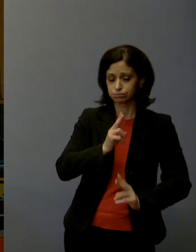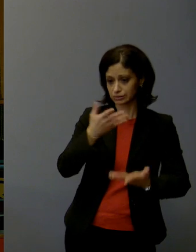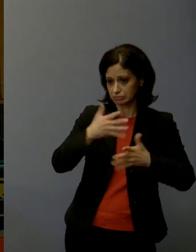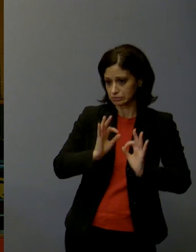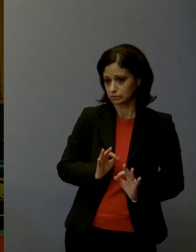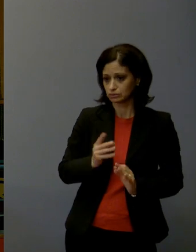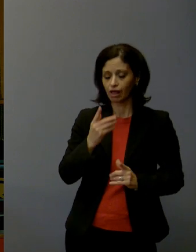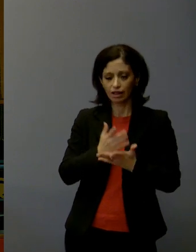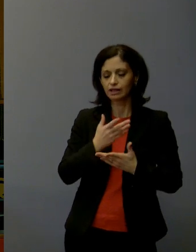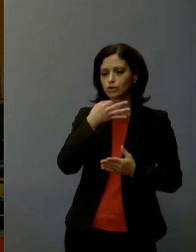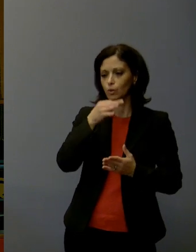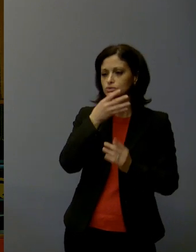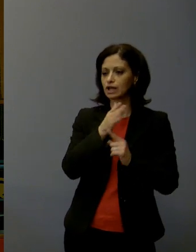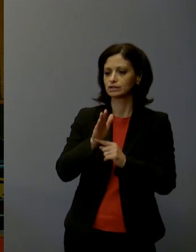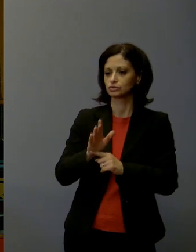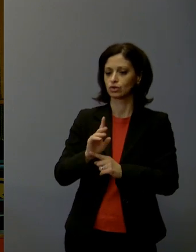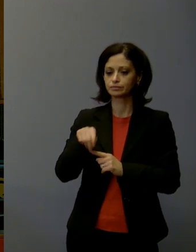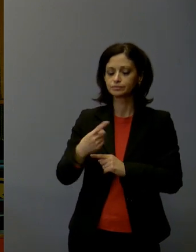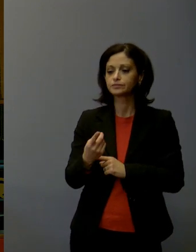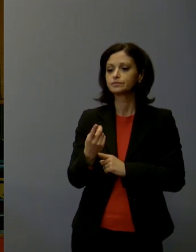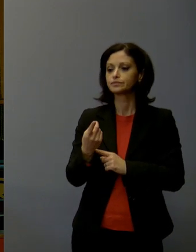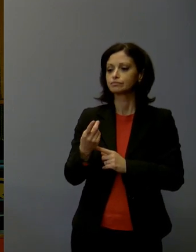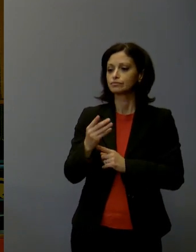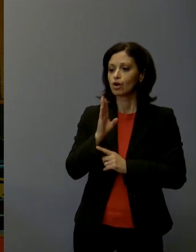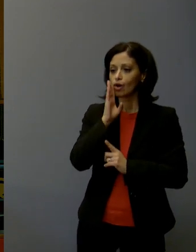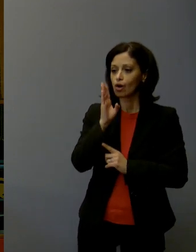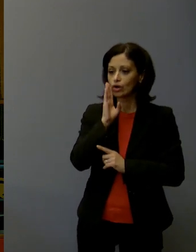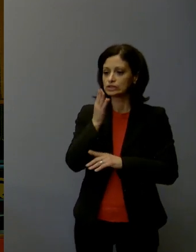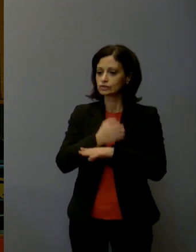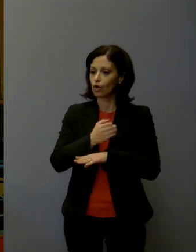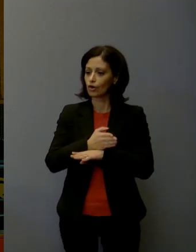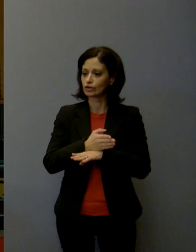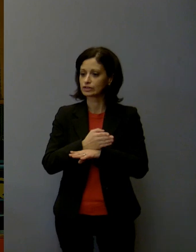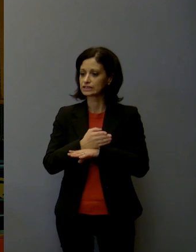Grazie consigliere Russo sempre